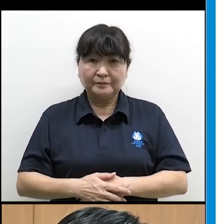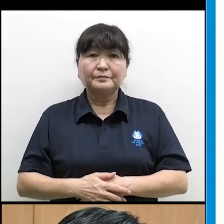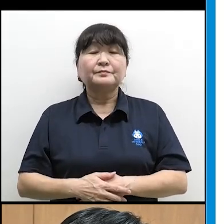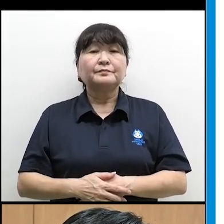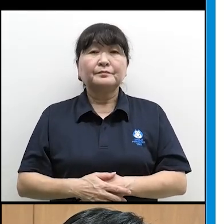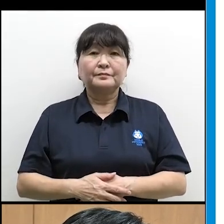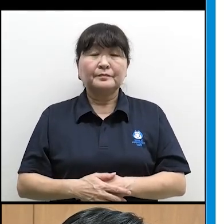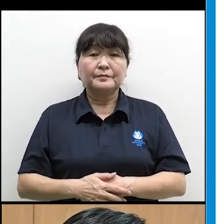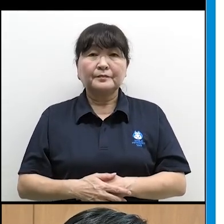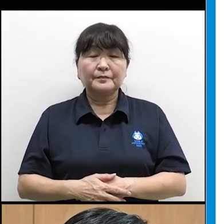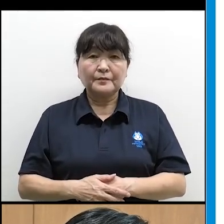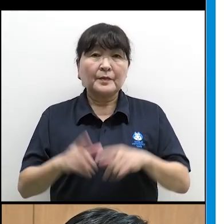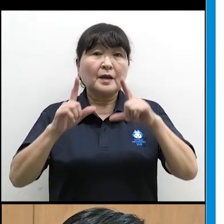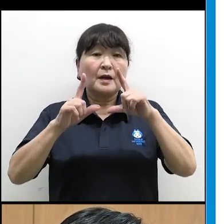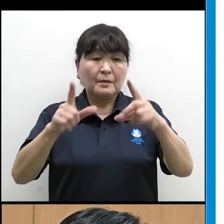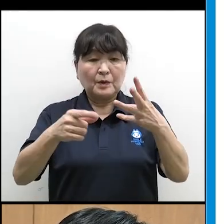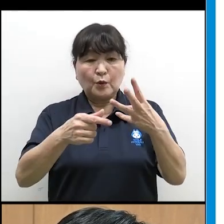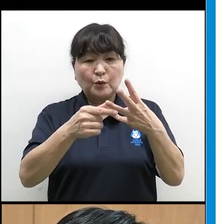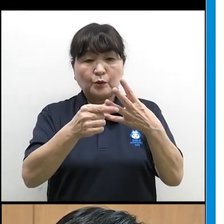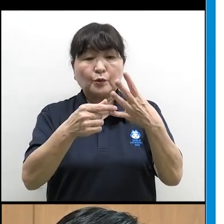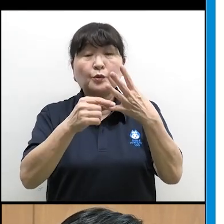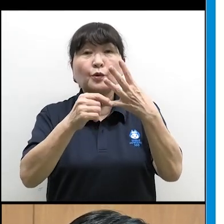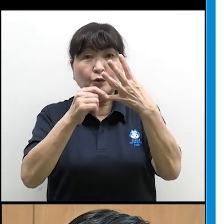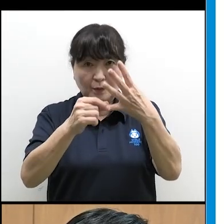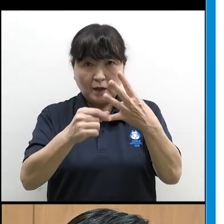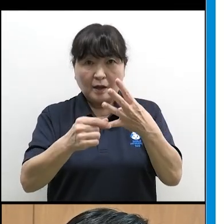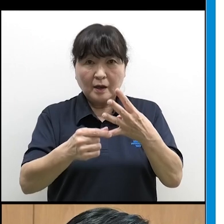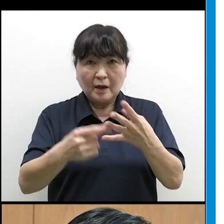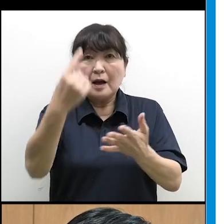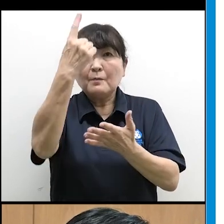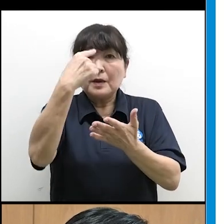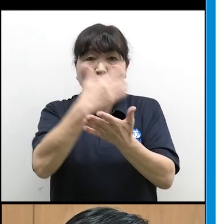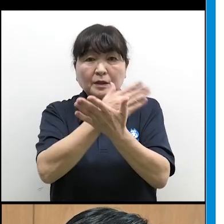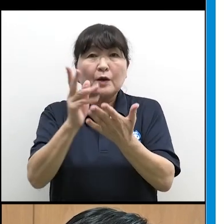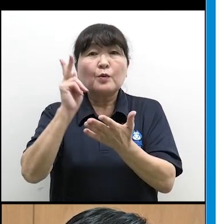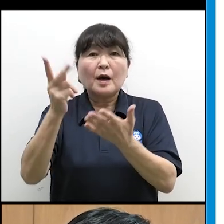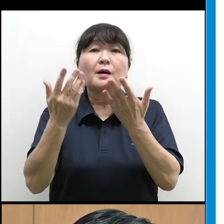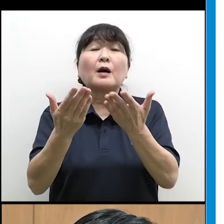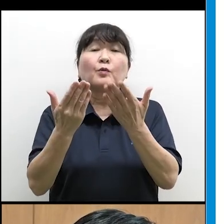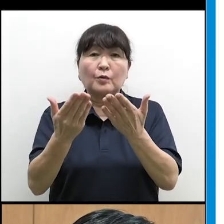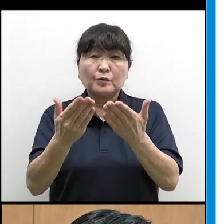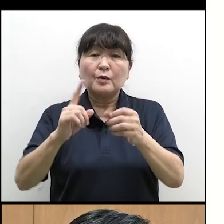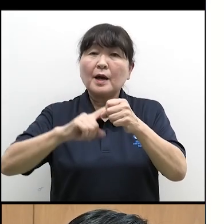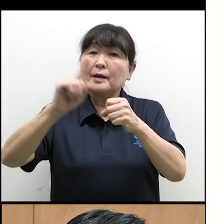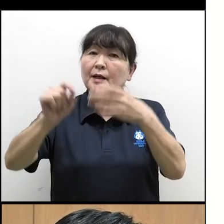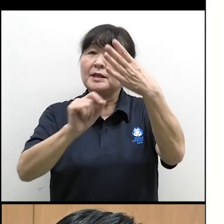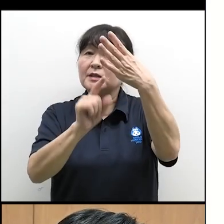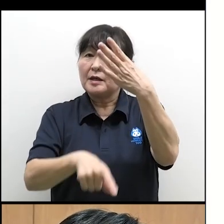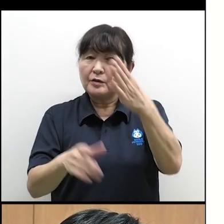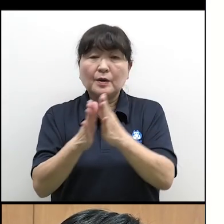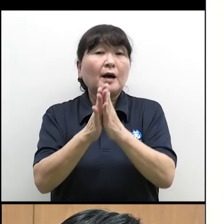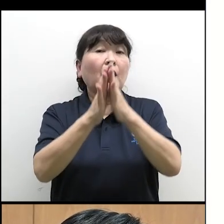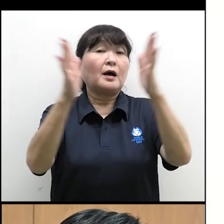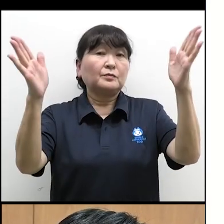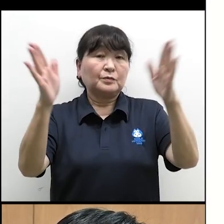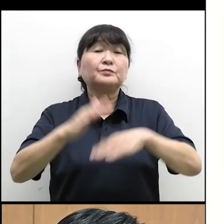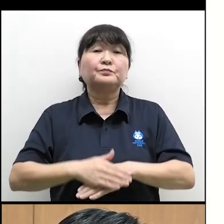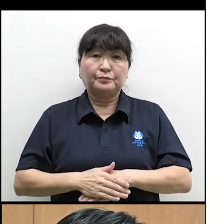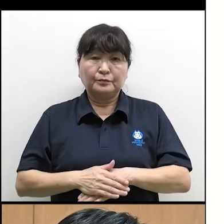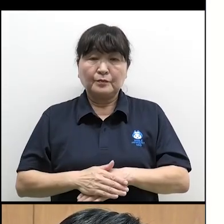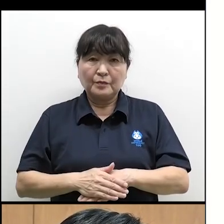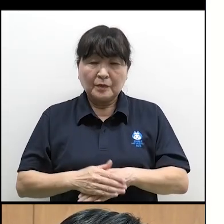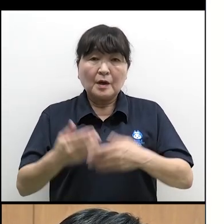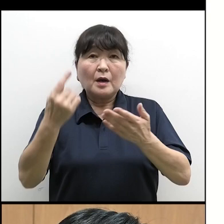次に発表事項の4つ目、学びの多様化学校を来年4月に設置いたします。学びの多様化学校